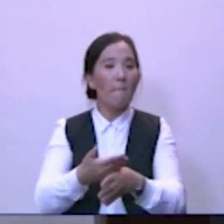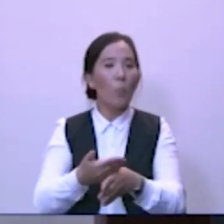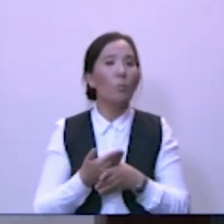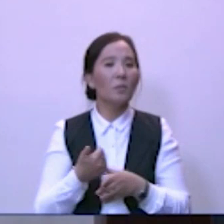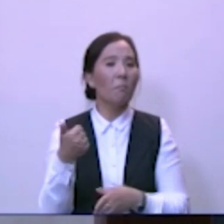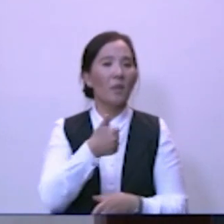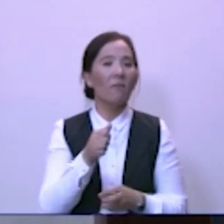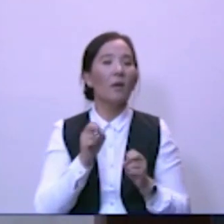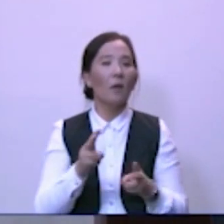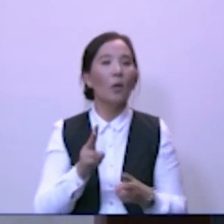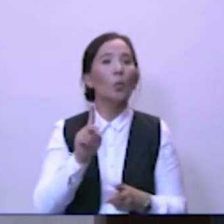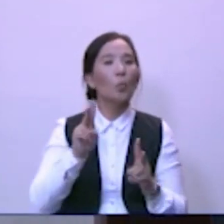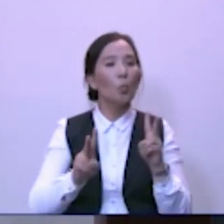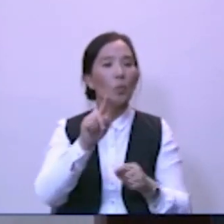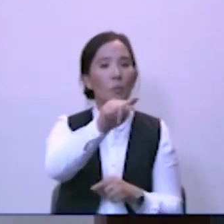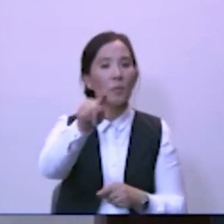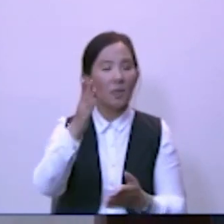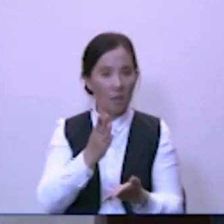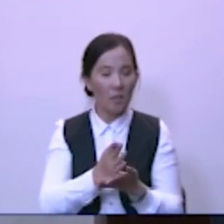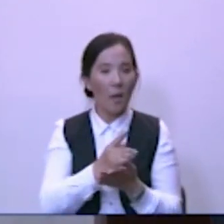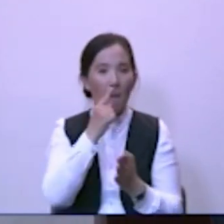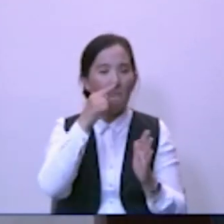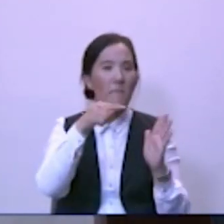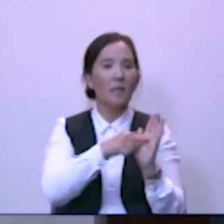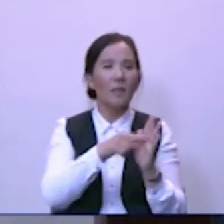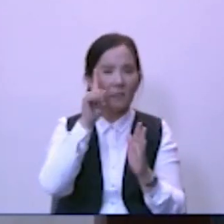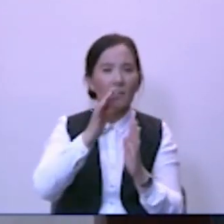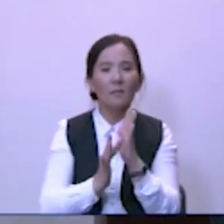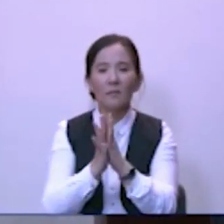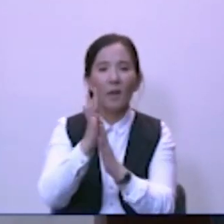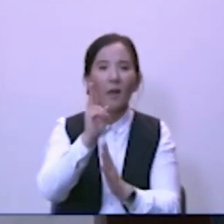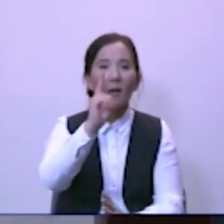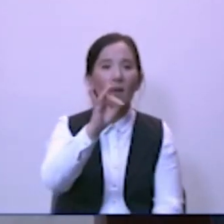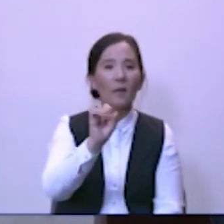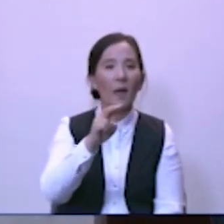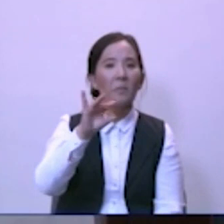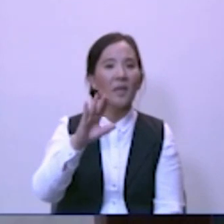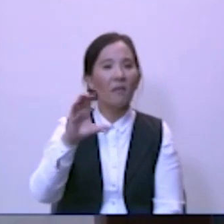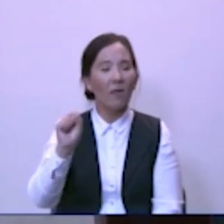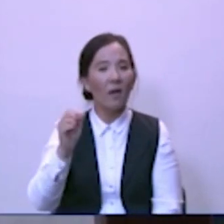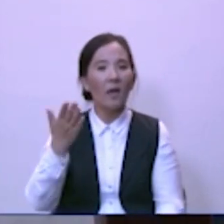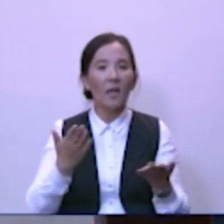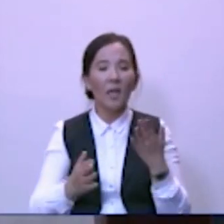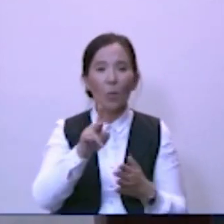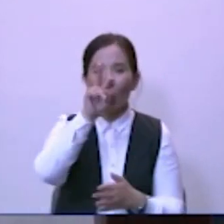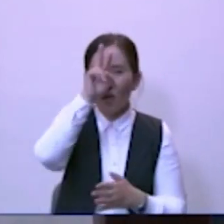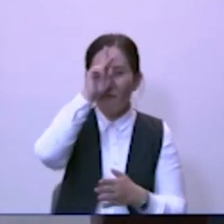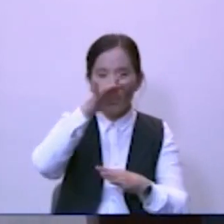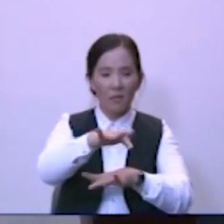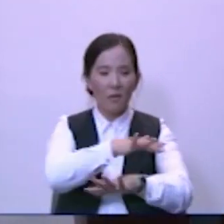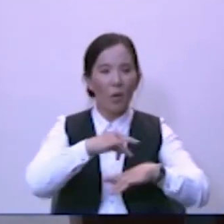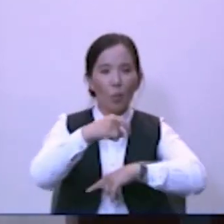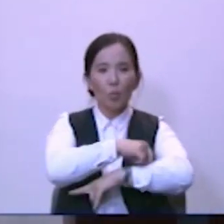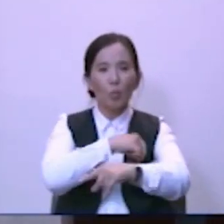из вас когда-нибудь попадал в крапиву либо в муравейник вас по у соли муравьи